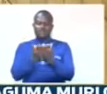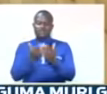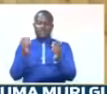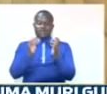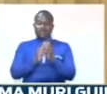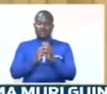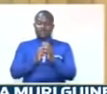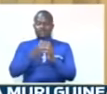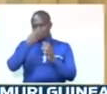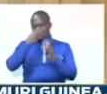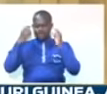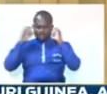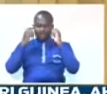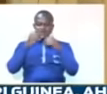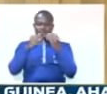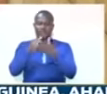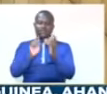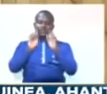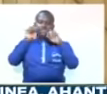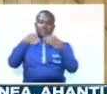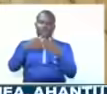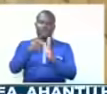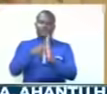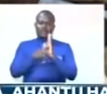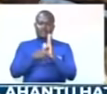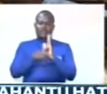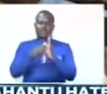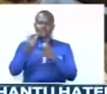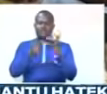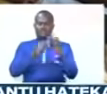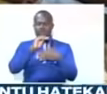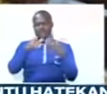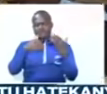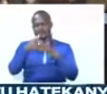ndetse kwambara agapfukamunwa neza kubaganiza inyubako biba ari ihame. Ibi